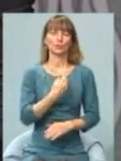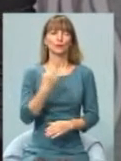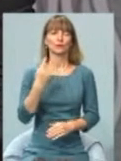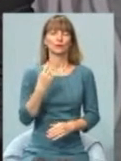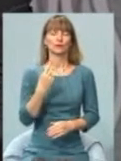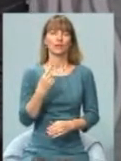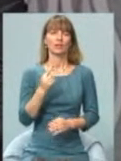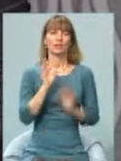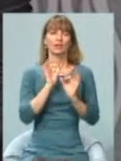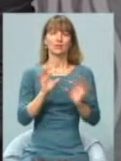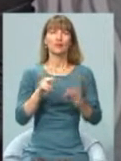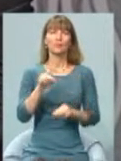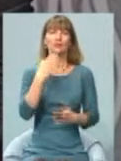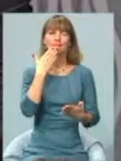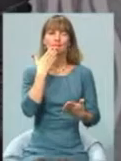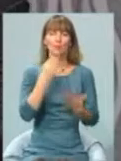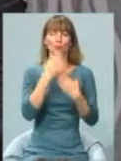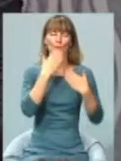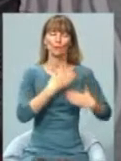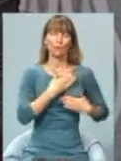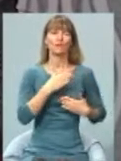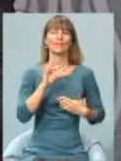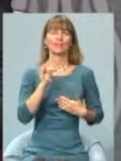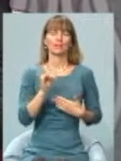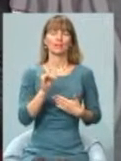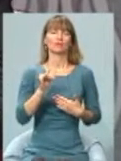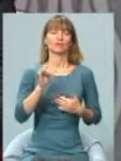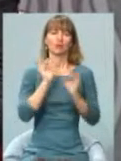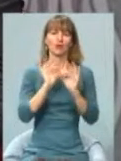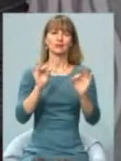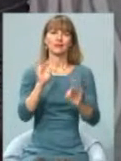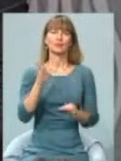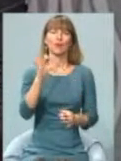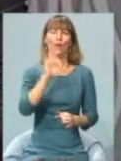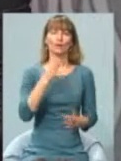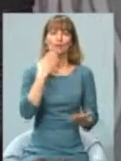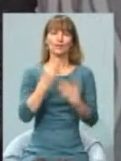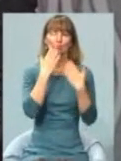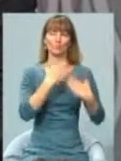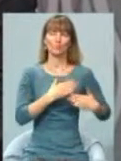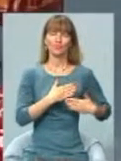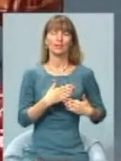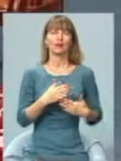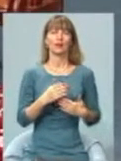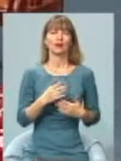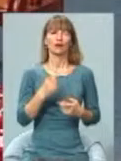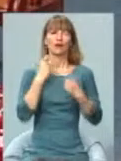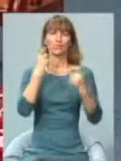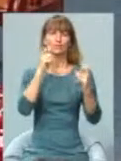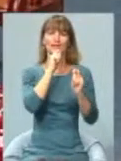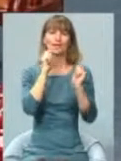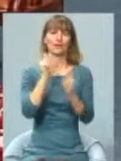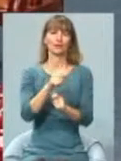коханні залазять і вигукують свої власне зізнання або побажання у любові. Найгучнішому саме дарують приз у